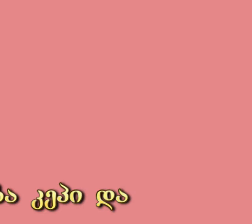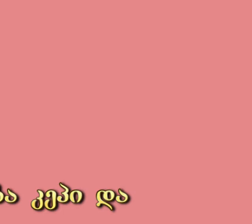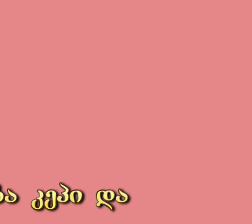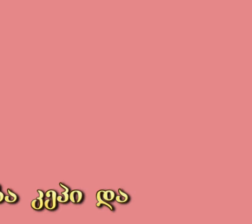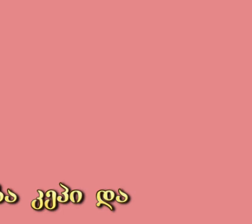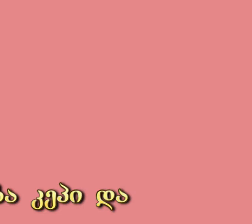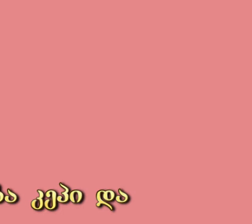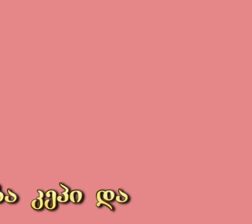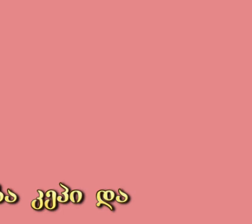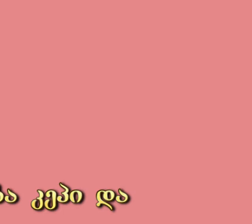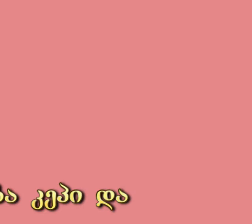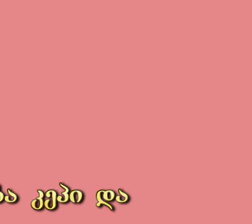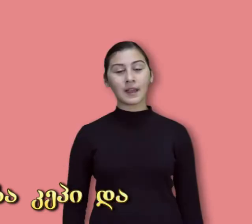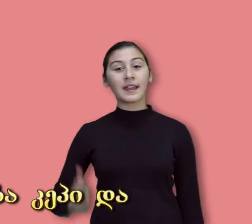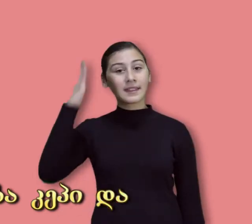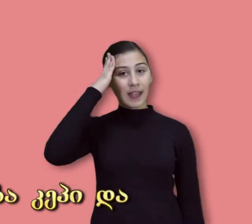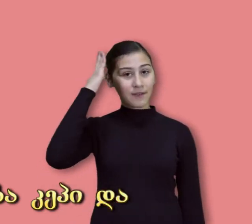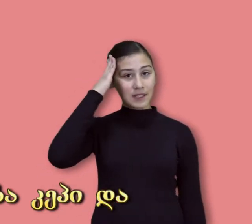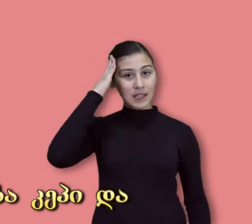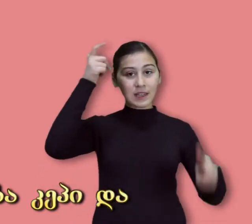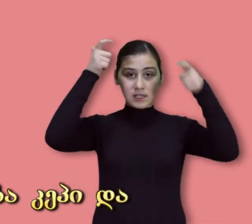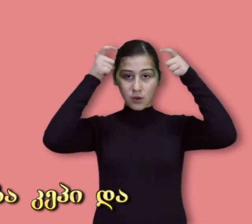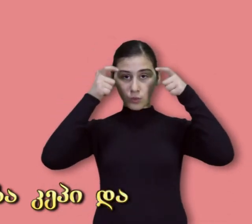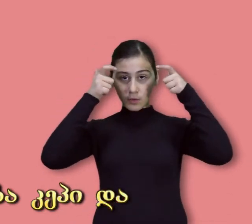თავზე დასახურავად მჭირდება კეპი.